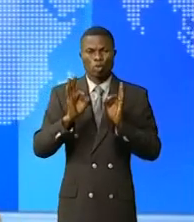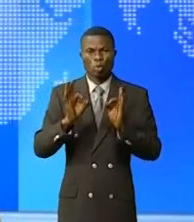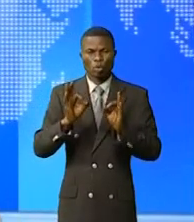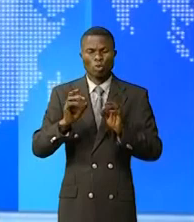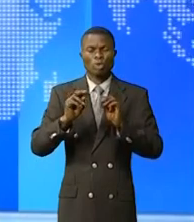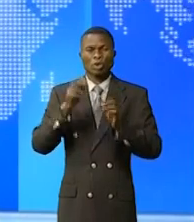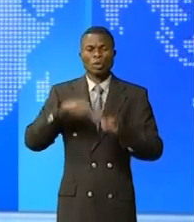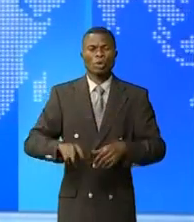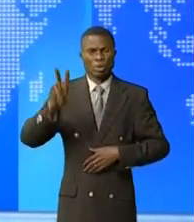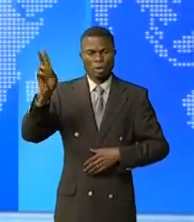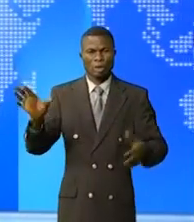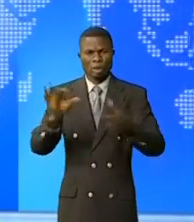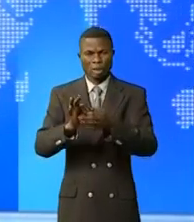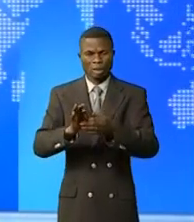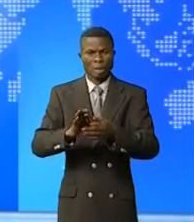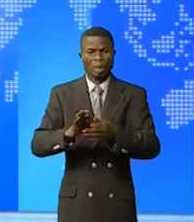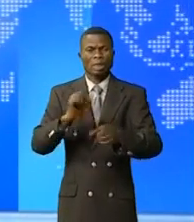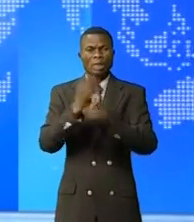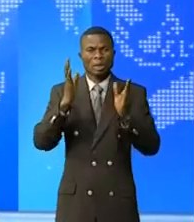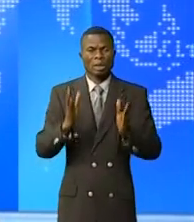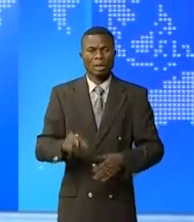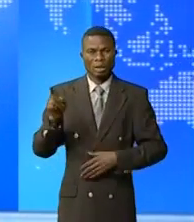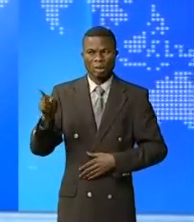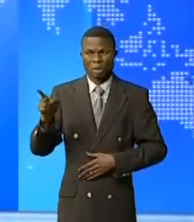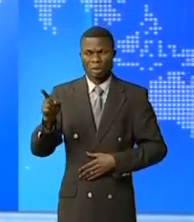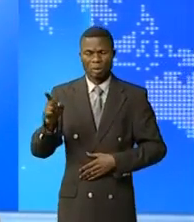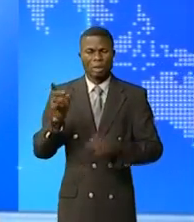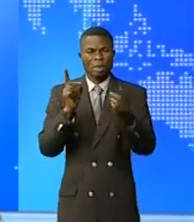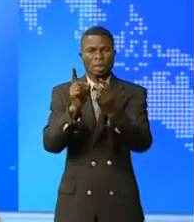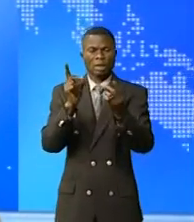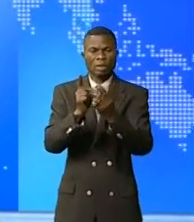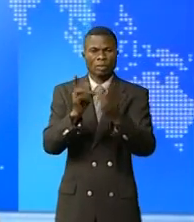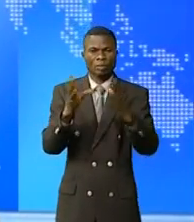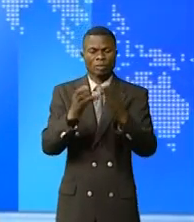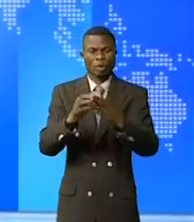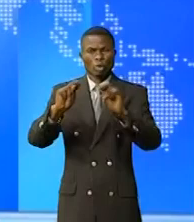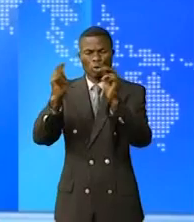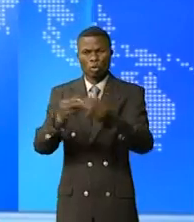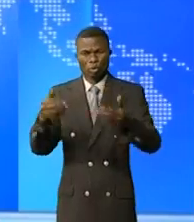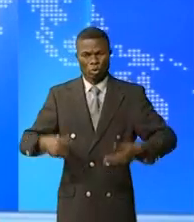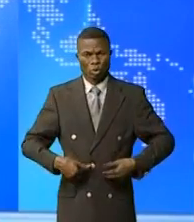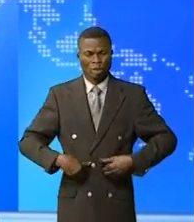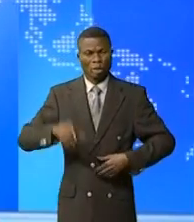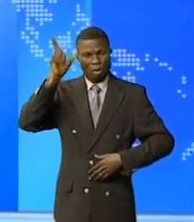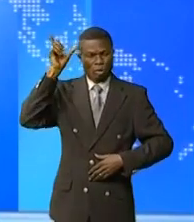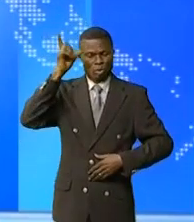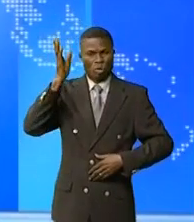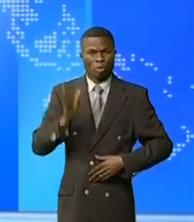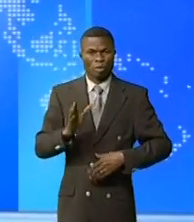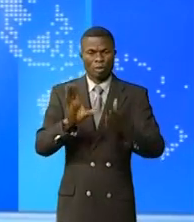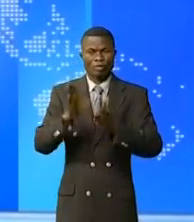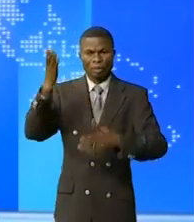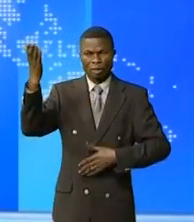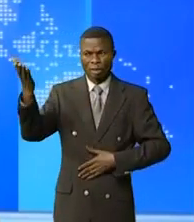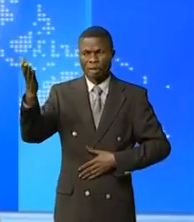à l'UDPS. Son initiateur Mike Kitenge a pris contact avec les structures des jeunes de Lubumbashi. Cyril Kenina pour